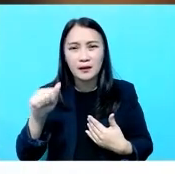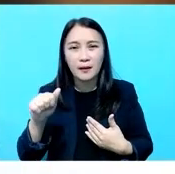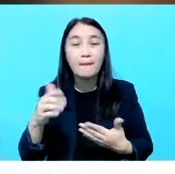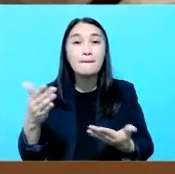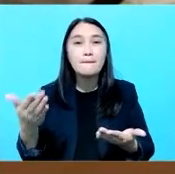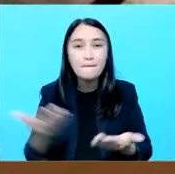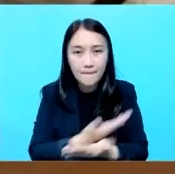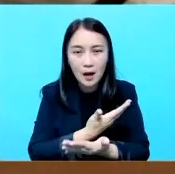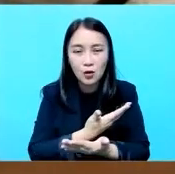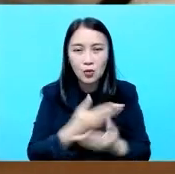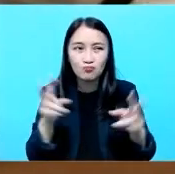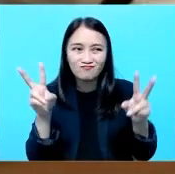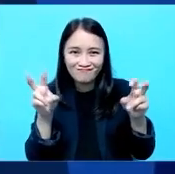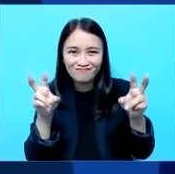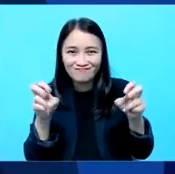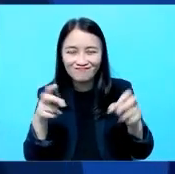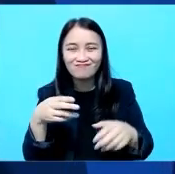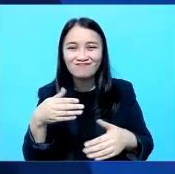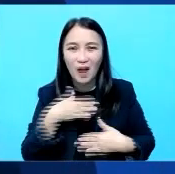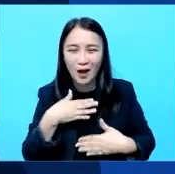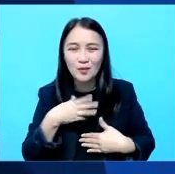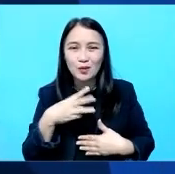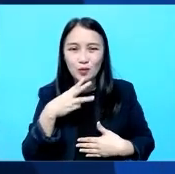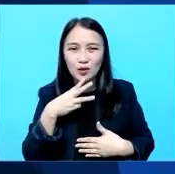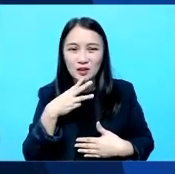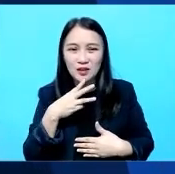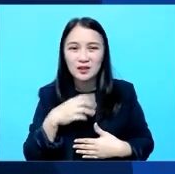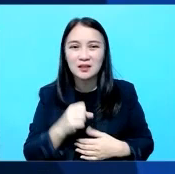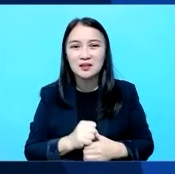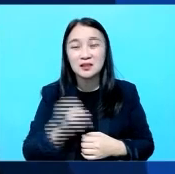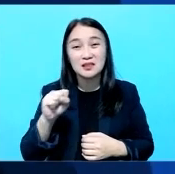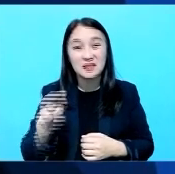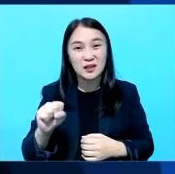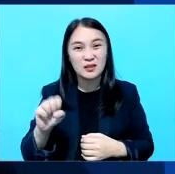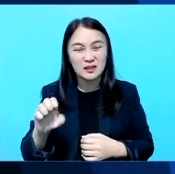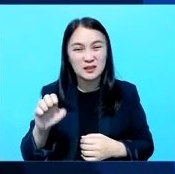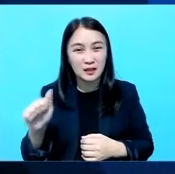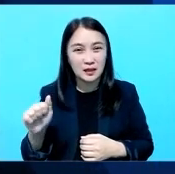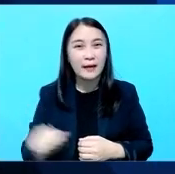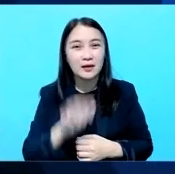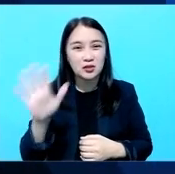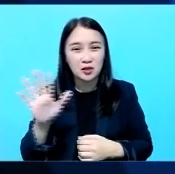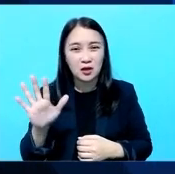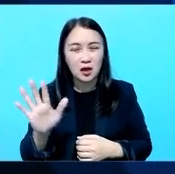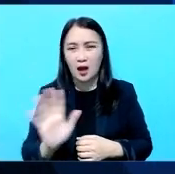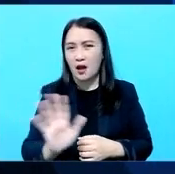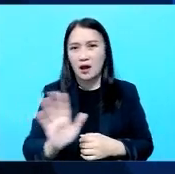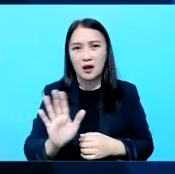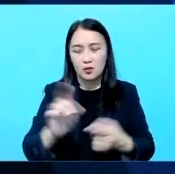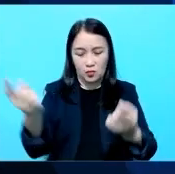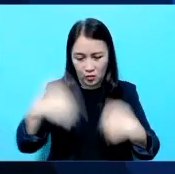Water sa Southeast Asia. We are proactively also monitoring kasi ayaw nating makapasok ito sa Philippines, and may mga